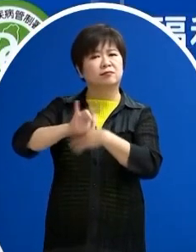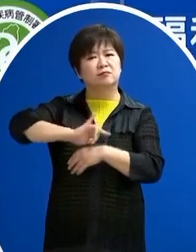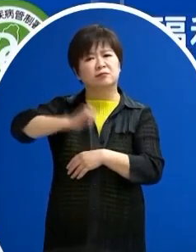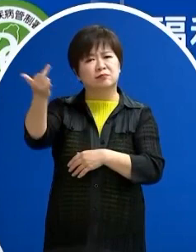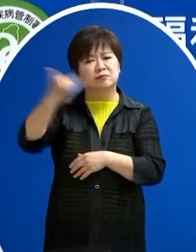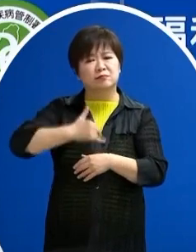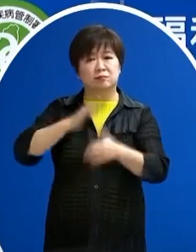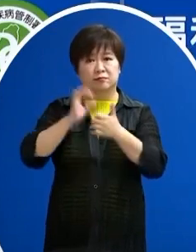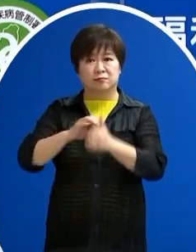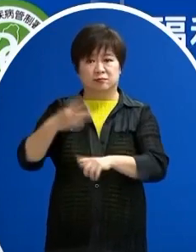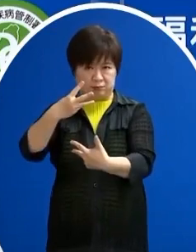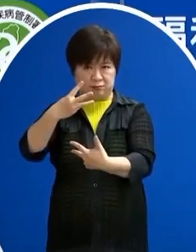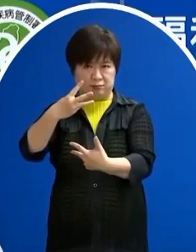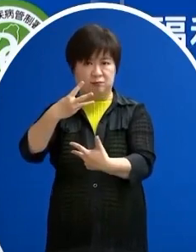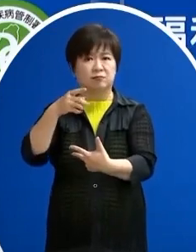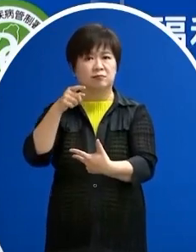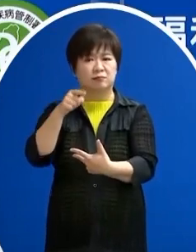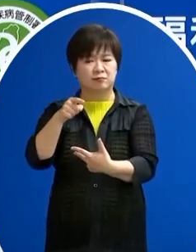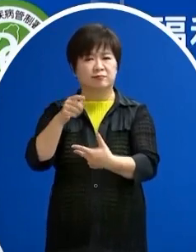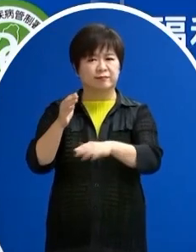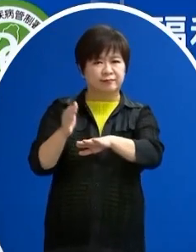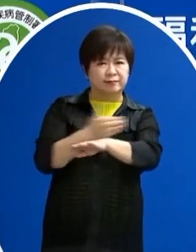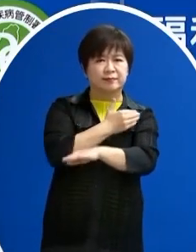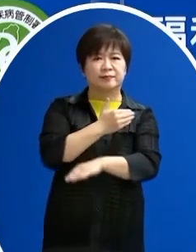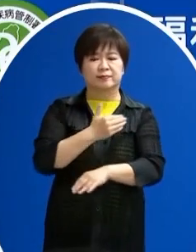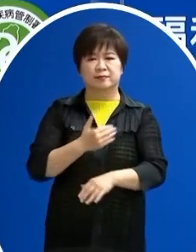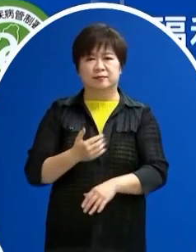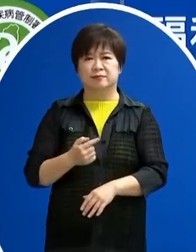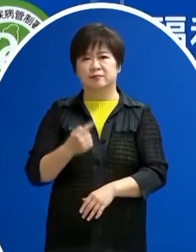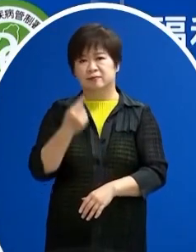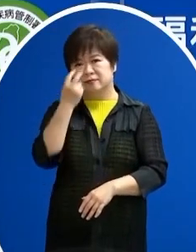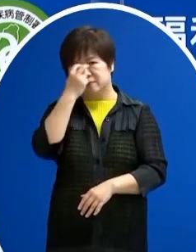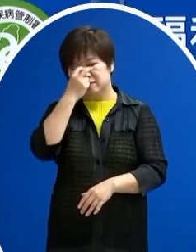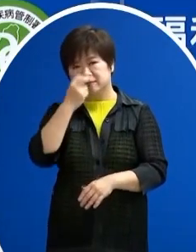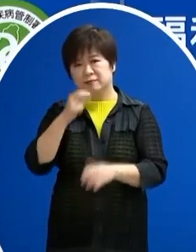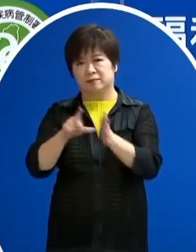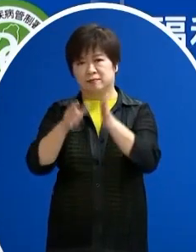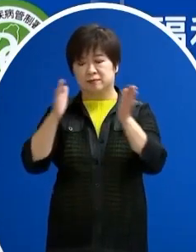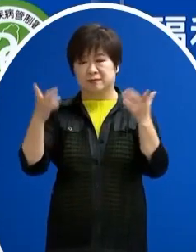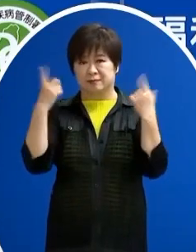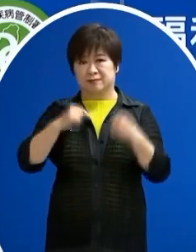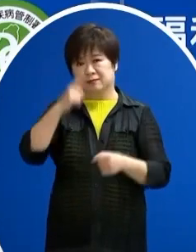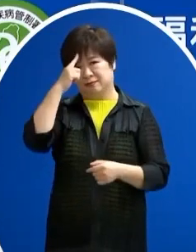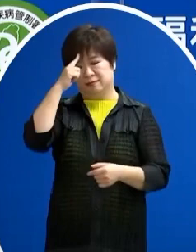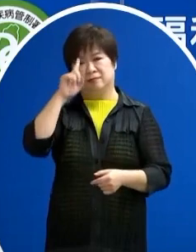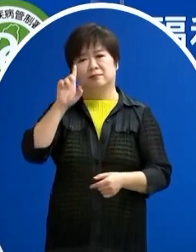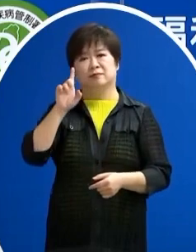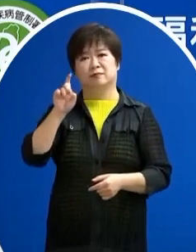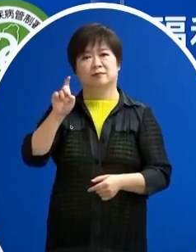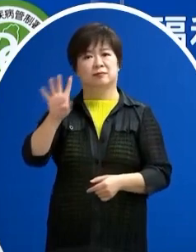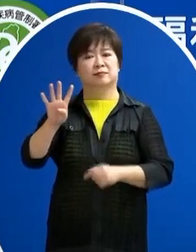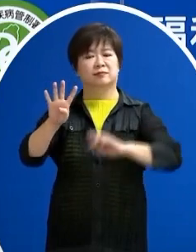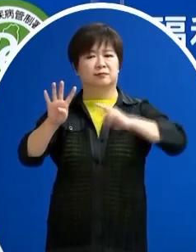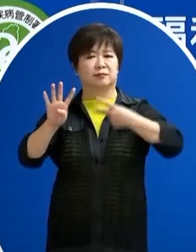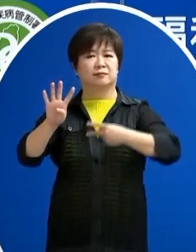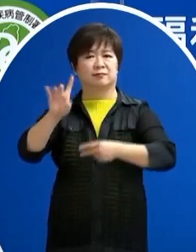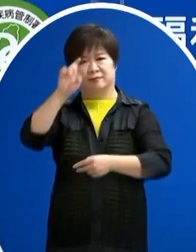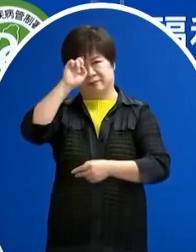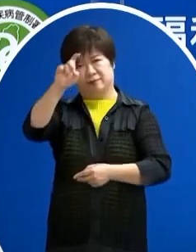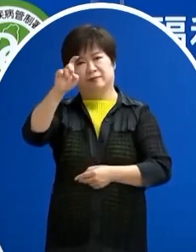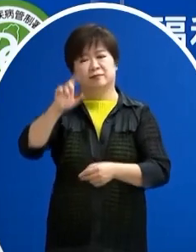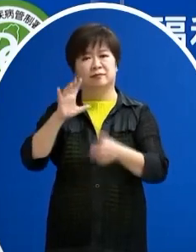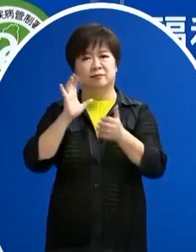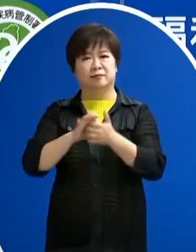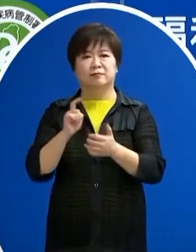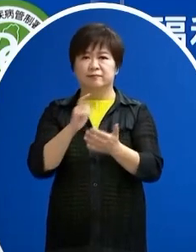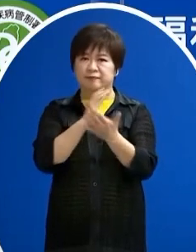为3月7号开始，那我们这个检疫期间从14天降为10天，所以相关的各